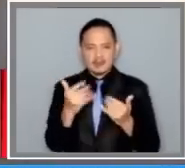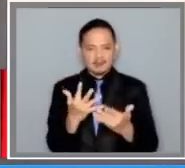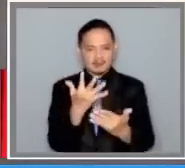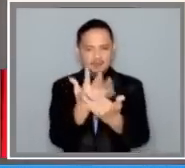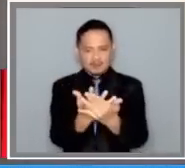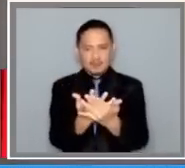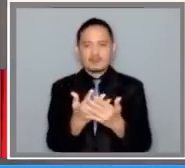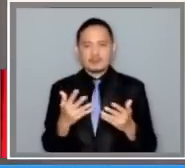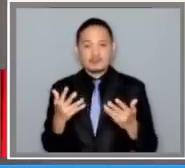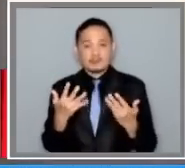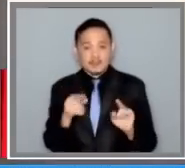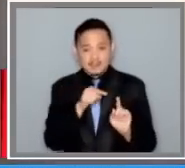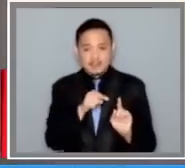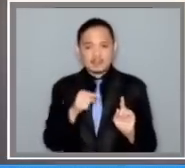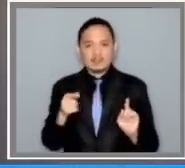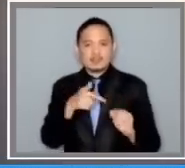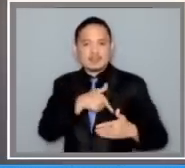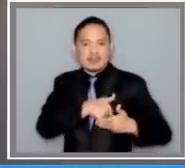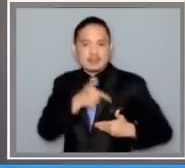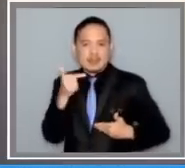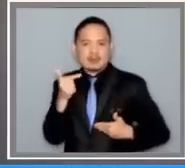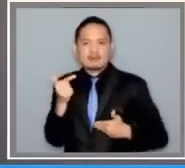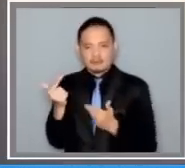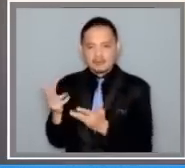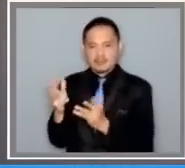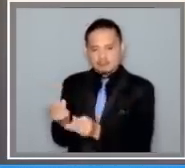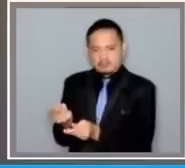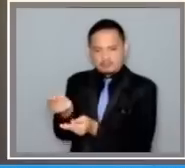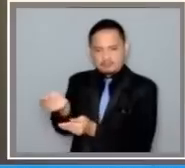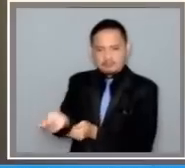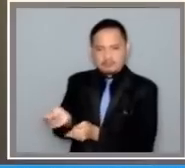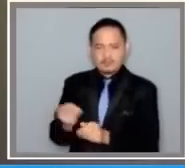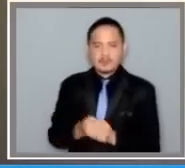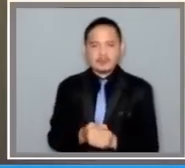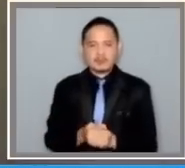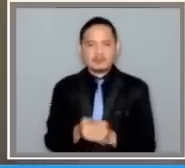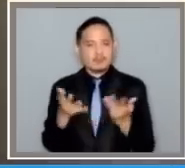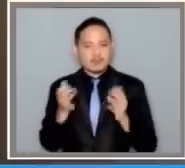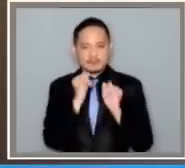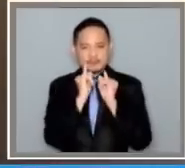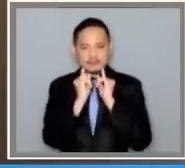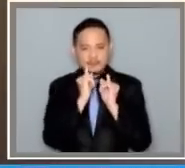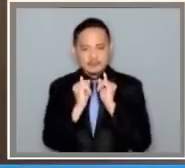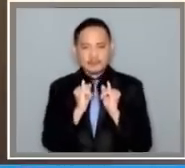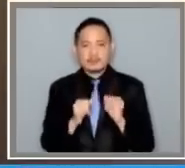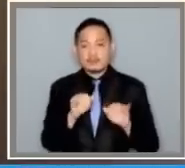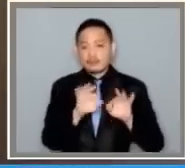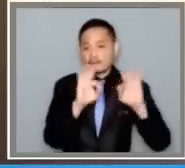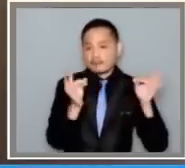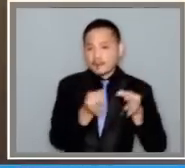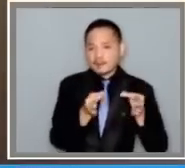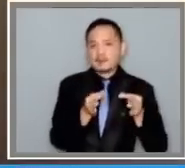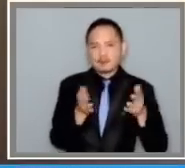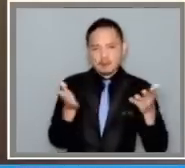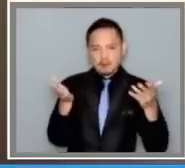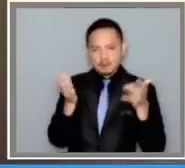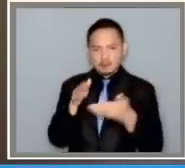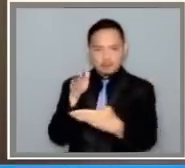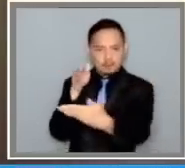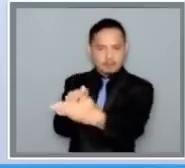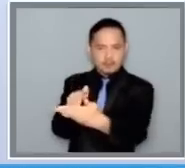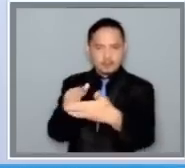isinuko na ang kanyang armas. Wala siyang pahayag. Plano ng pamilya ng biktima na magsampa ng kaso laban sa pulis.